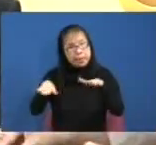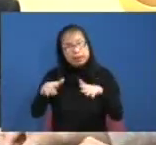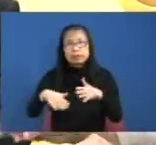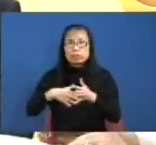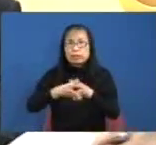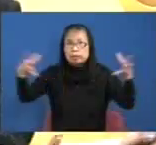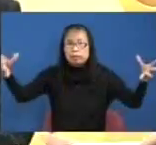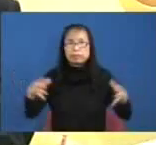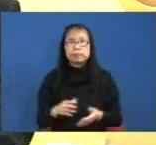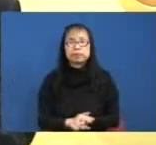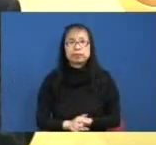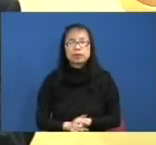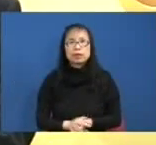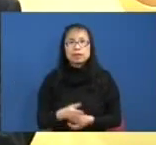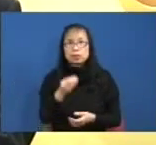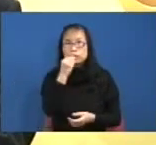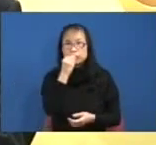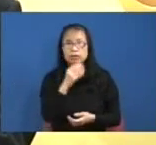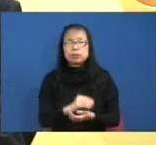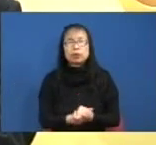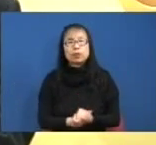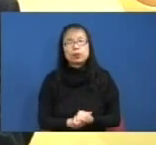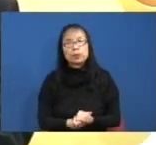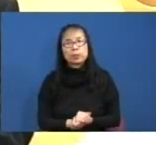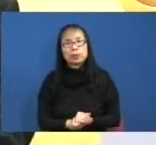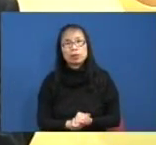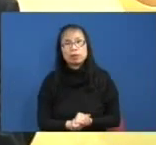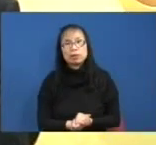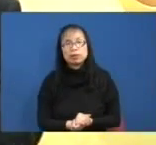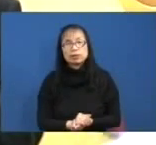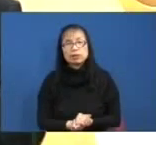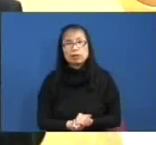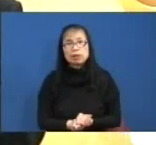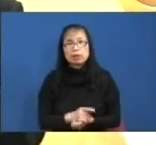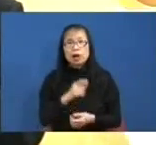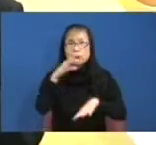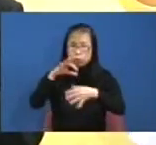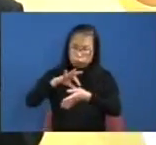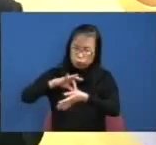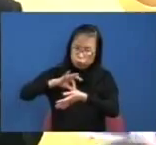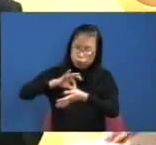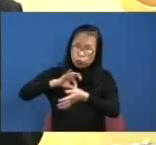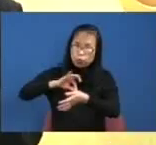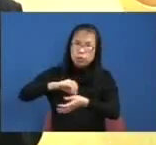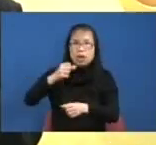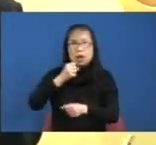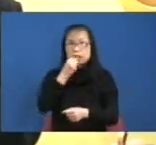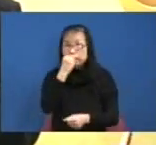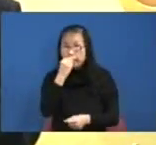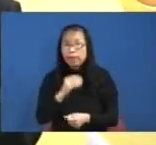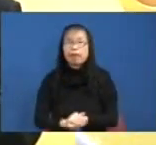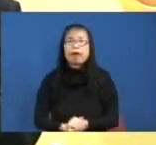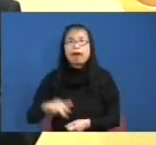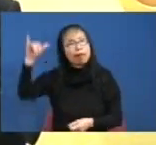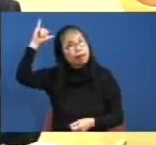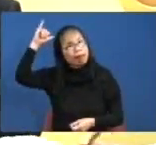如話呢方面嘅食材主要係一啲肉嘅製品啊，肉類嘅食品啊，奶